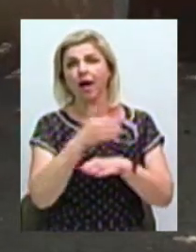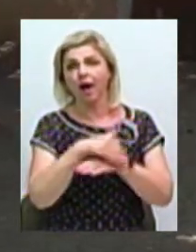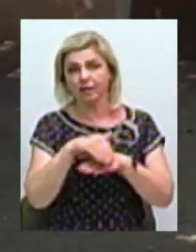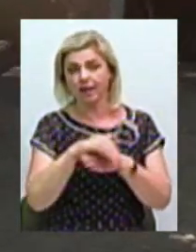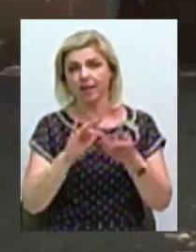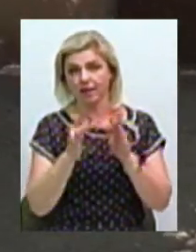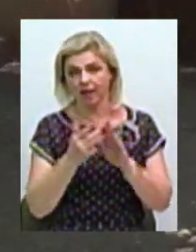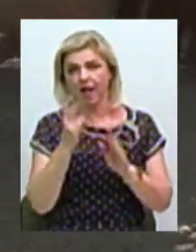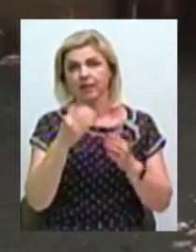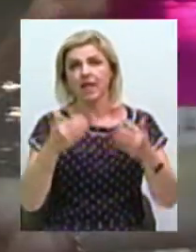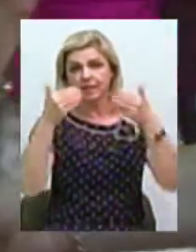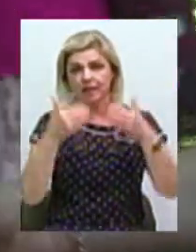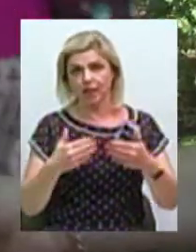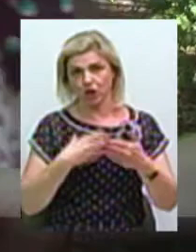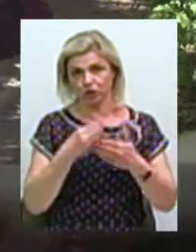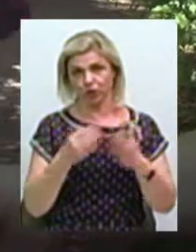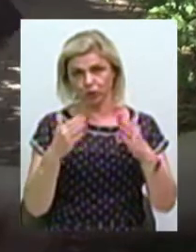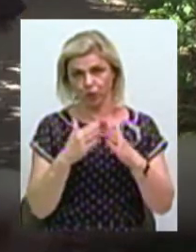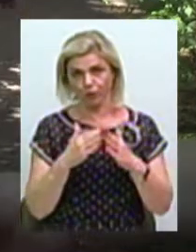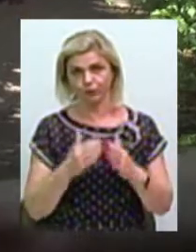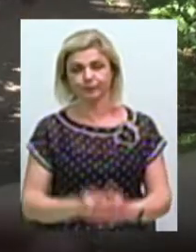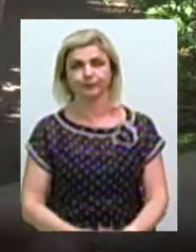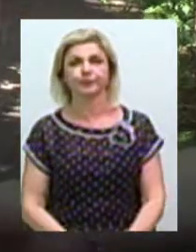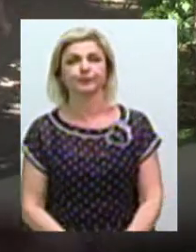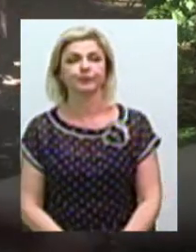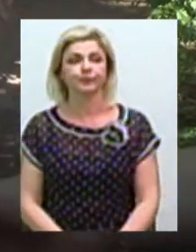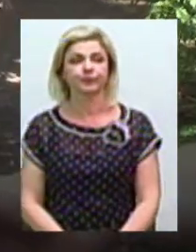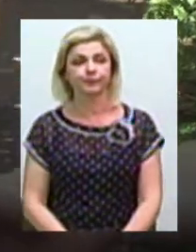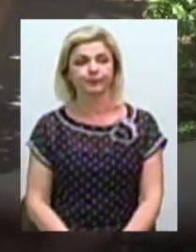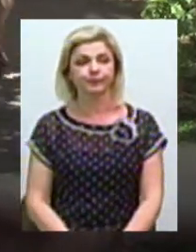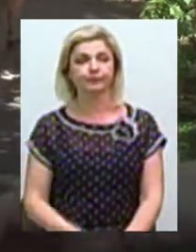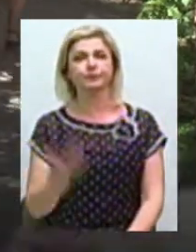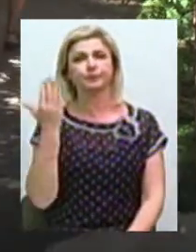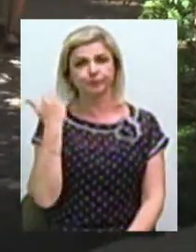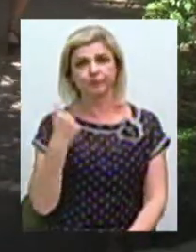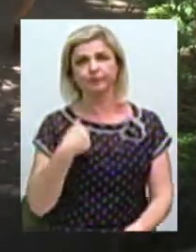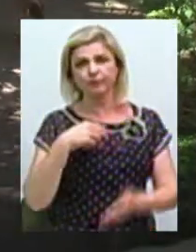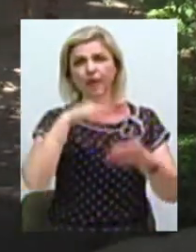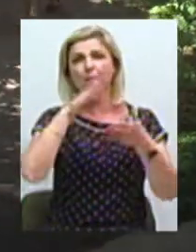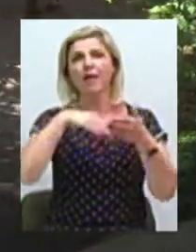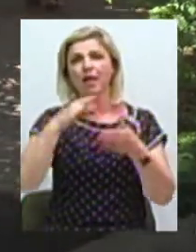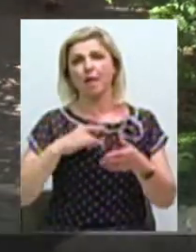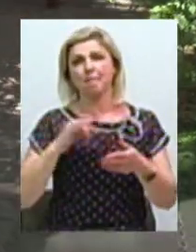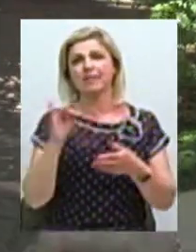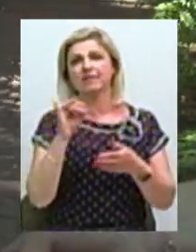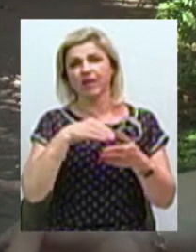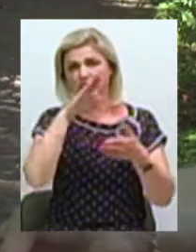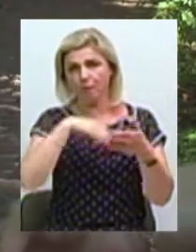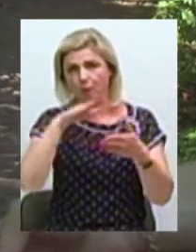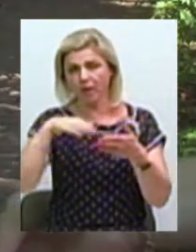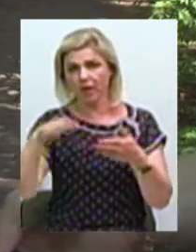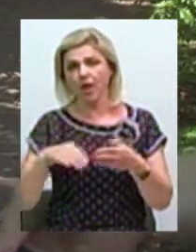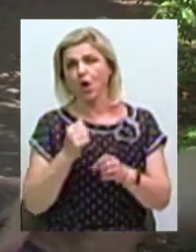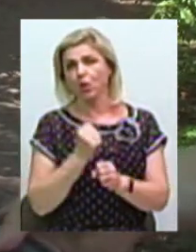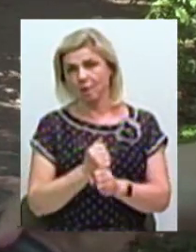стіні свого будинку. Брала цеглинку і затирала, забілювала. Бачите, там побілені трішки.